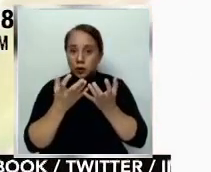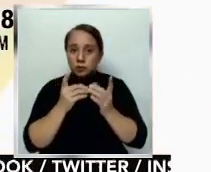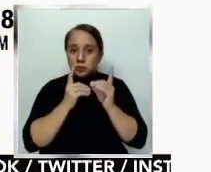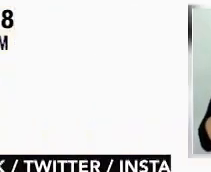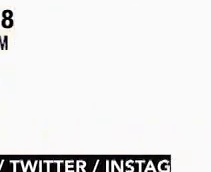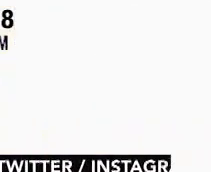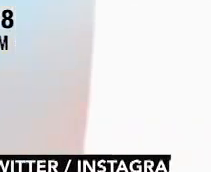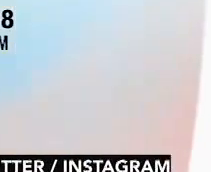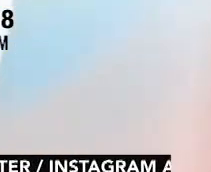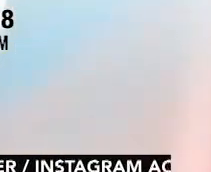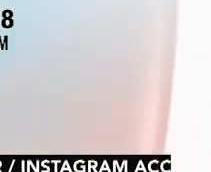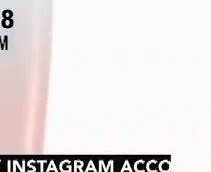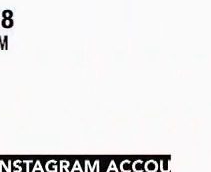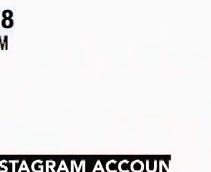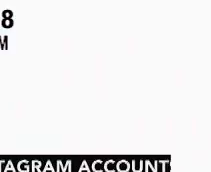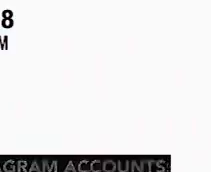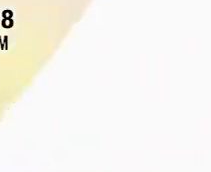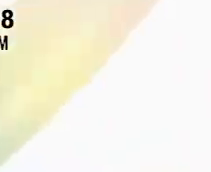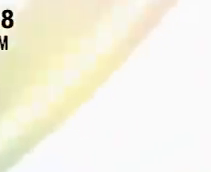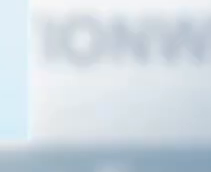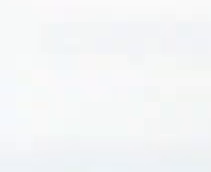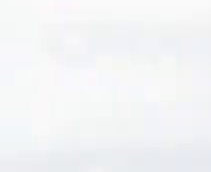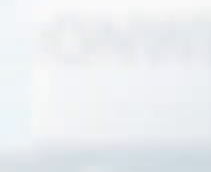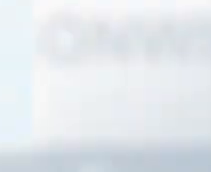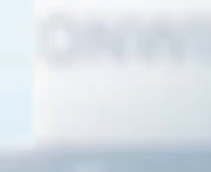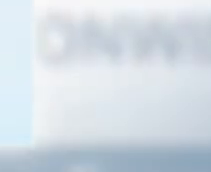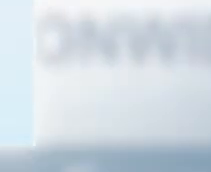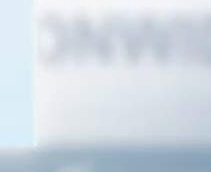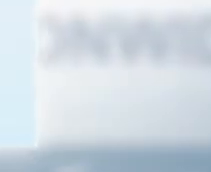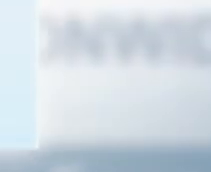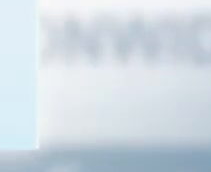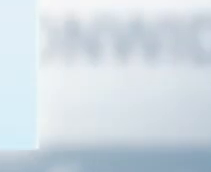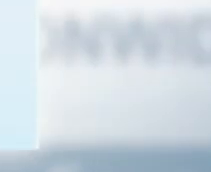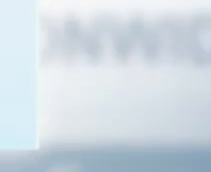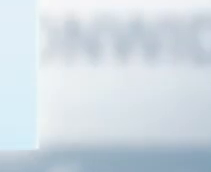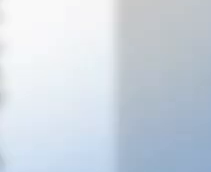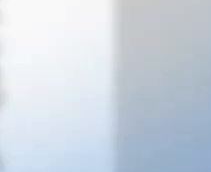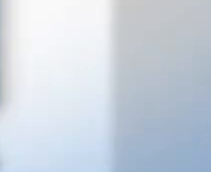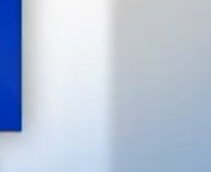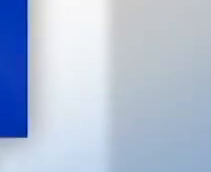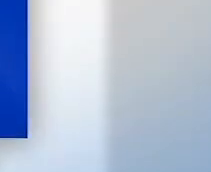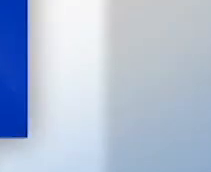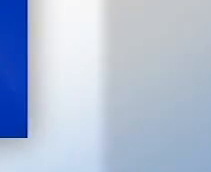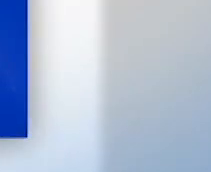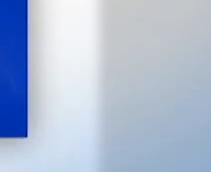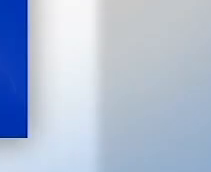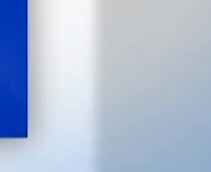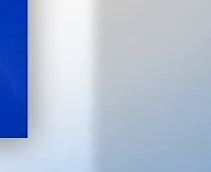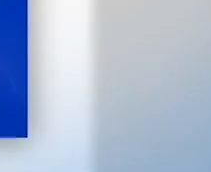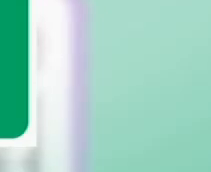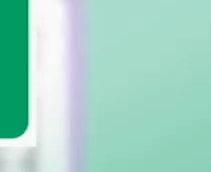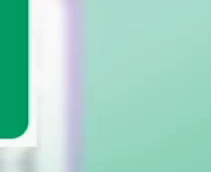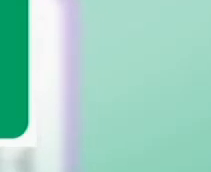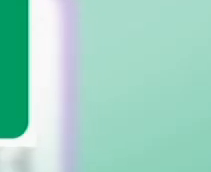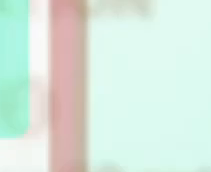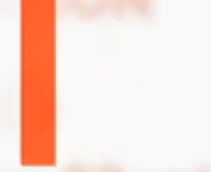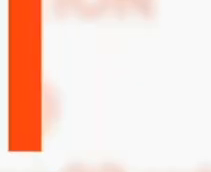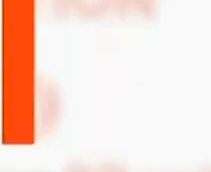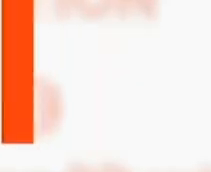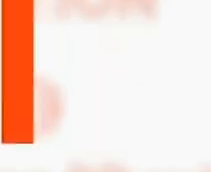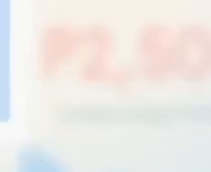maaari mag-deposito sa aming mga bank account o magpadala sa Cebuana Luwilier. Pwede ring online via GCash,